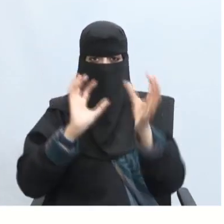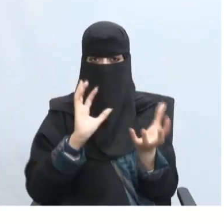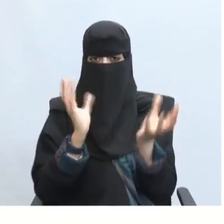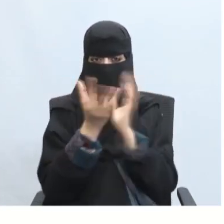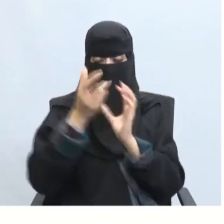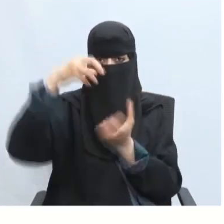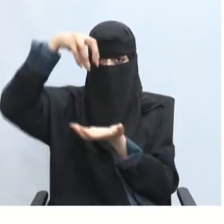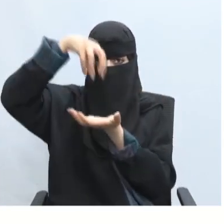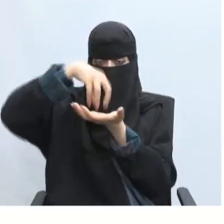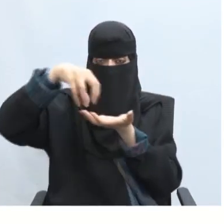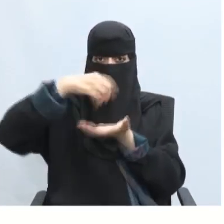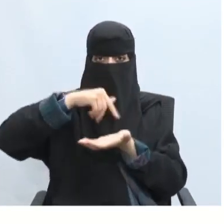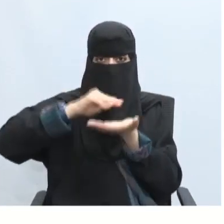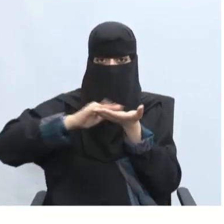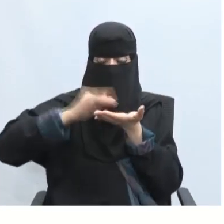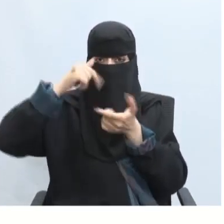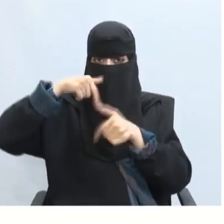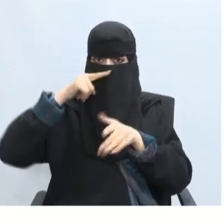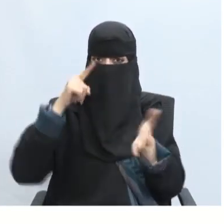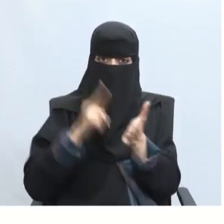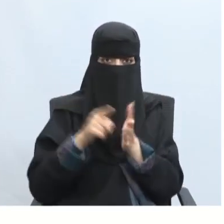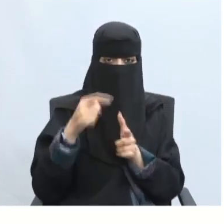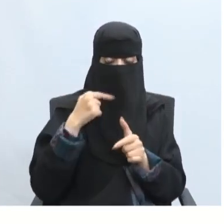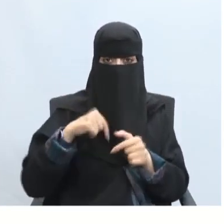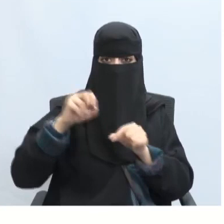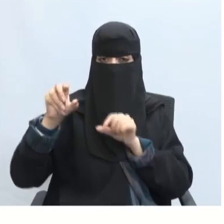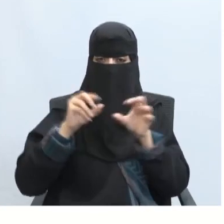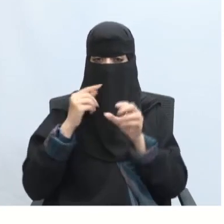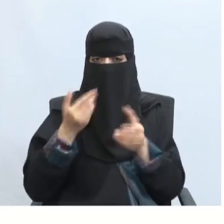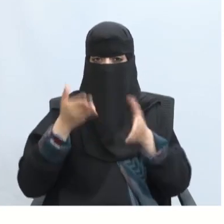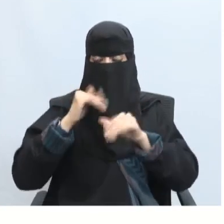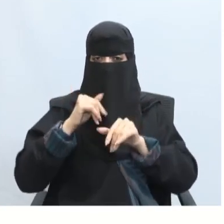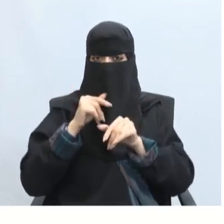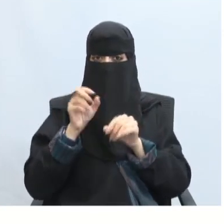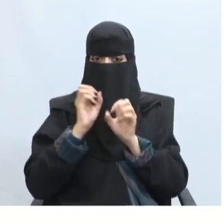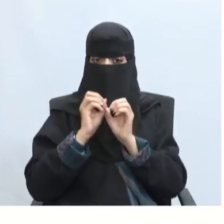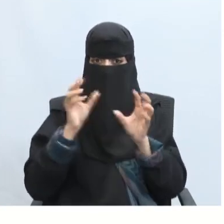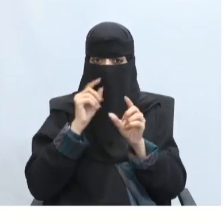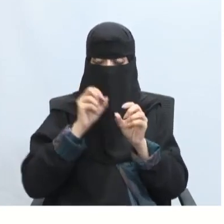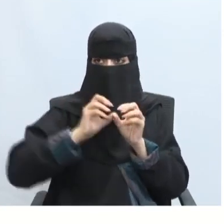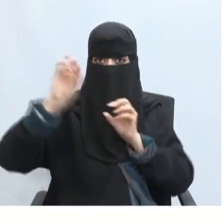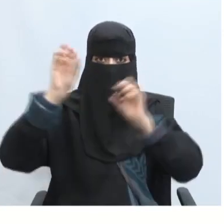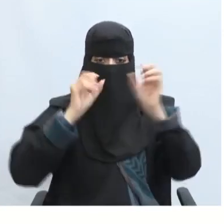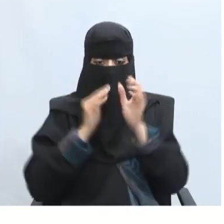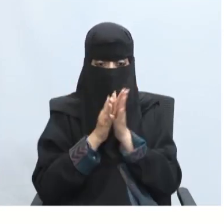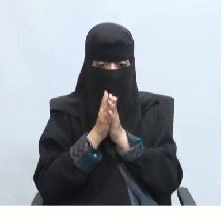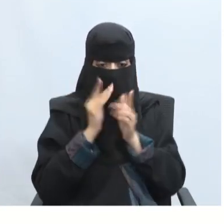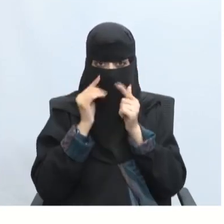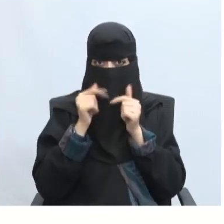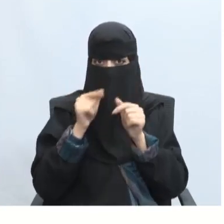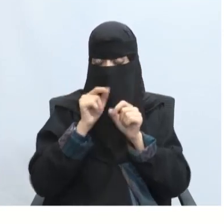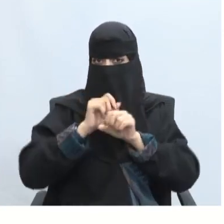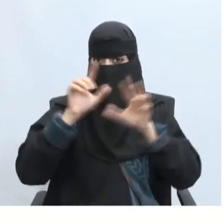لمواقع المراكز السطحيه انها تتوزع بنمط جدير بالاهتمام اي انها لا